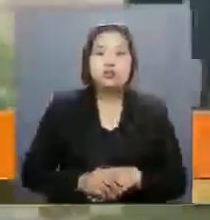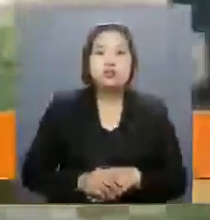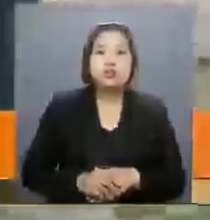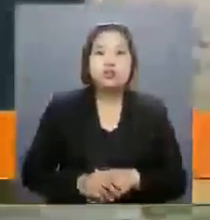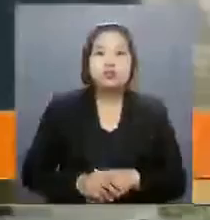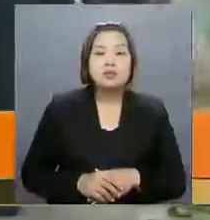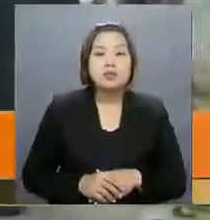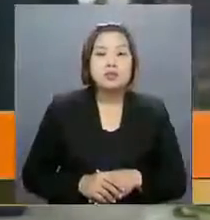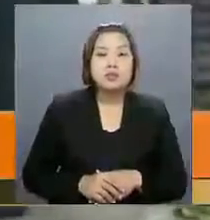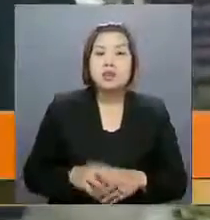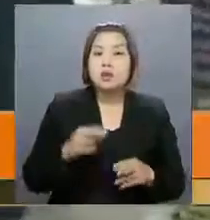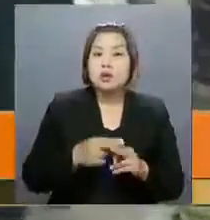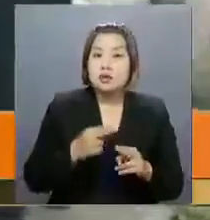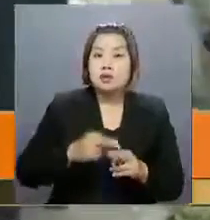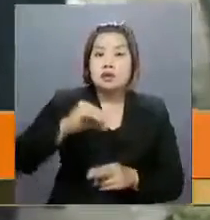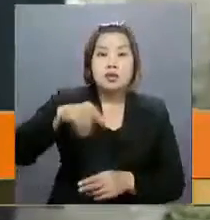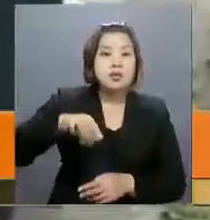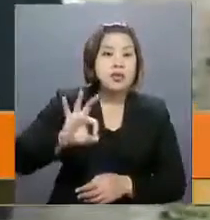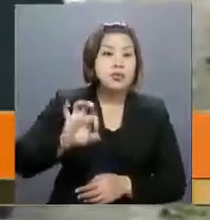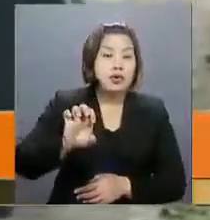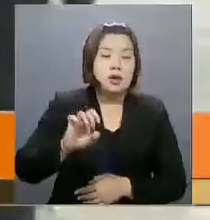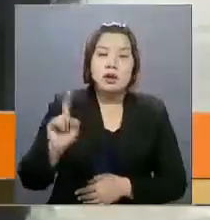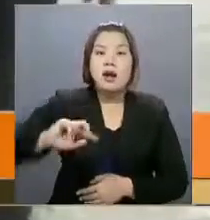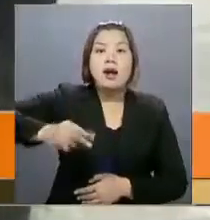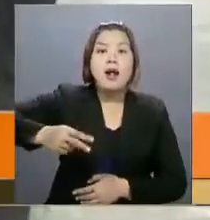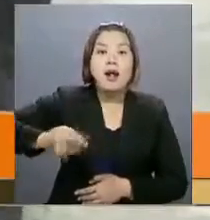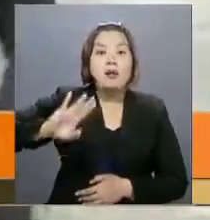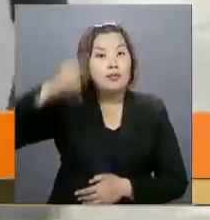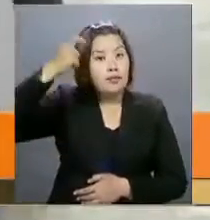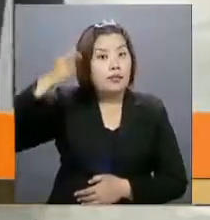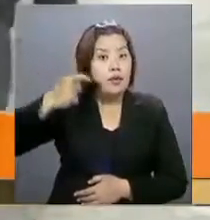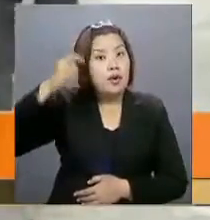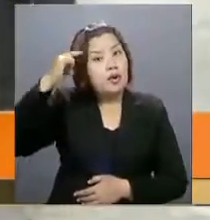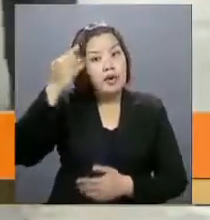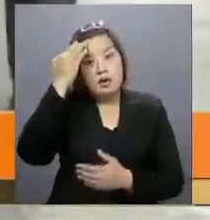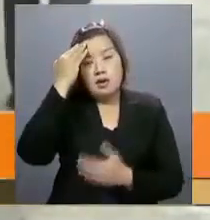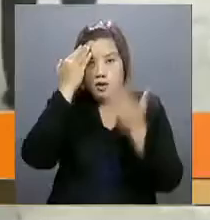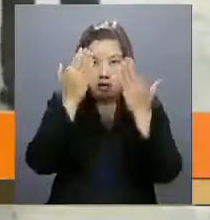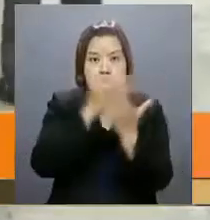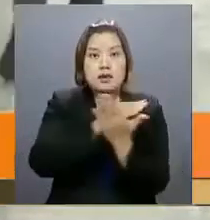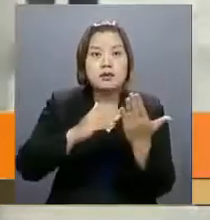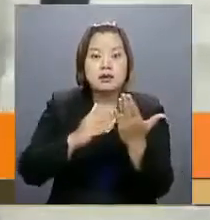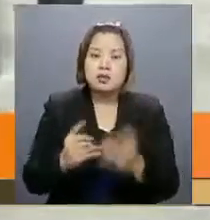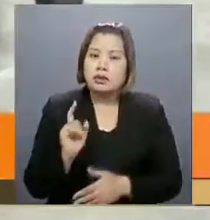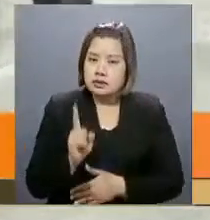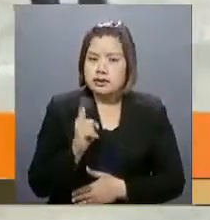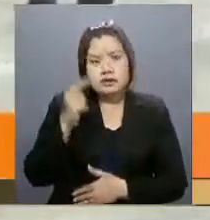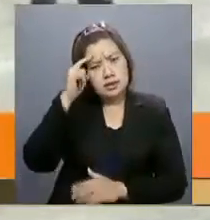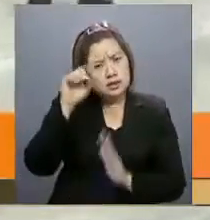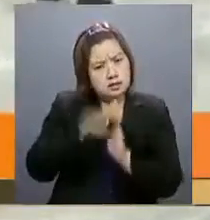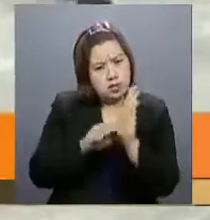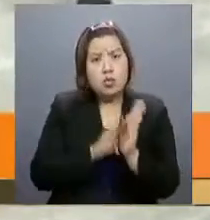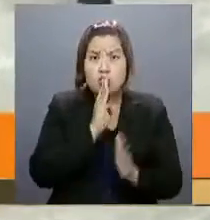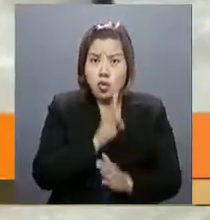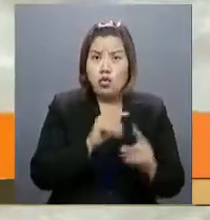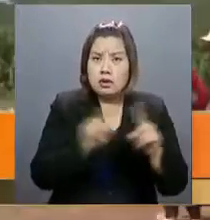านายโซฟียืนยันนะคะว่าการให้การในชั้นพนักงานสอบสวนเกิดขึ้นด้วยข้อเท็จจริงทั้งหมดและน่าเชื่อว่าระหว่างชา